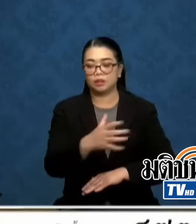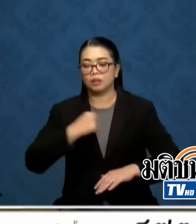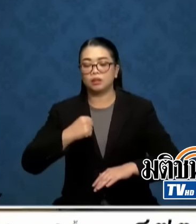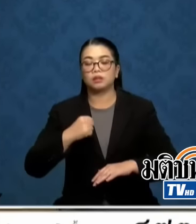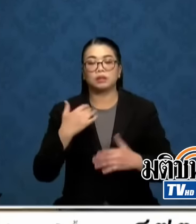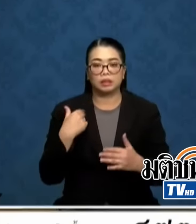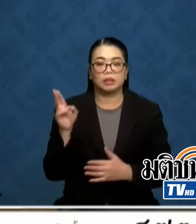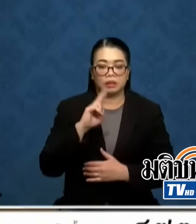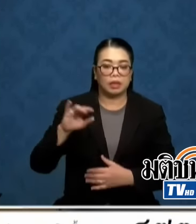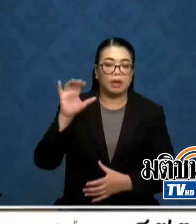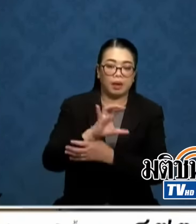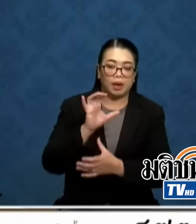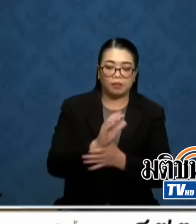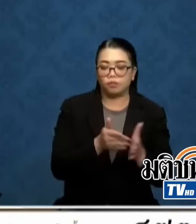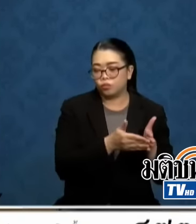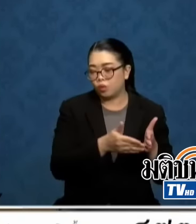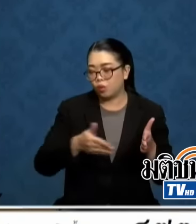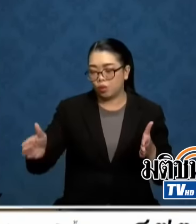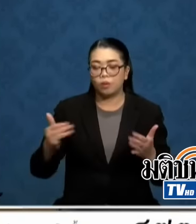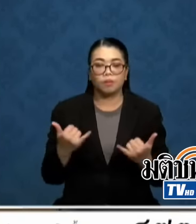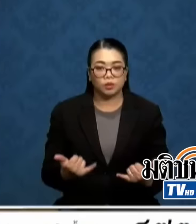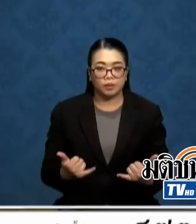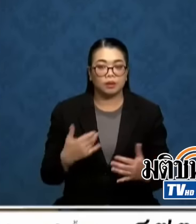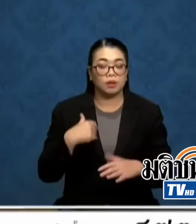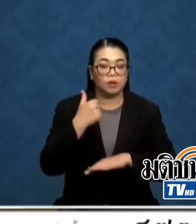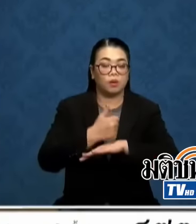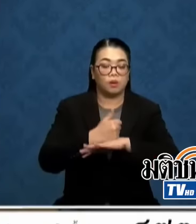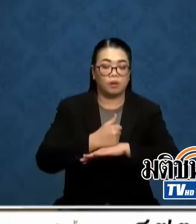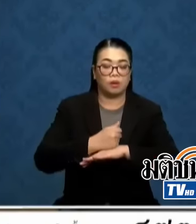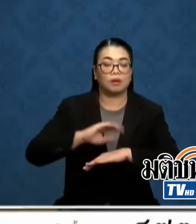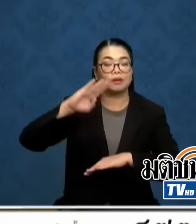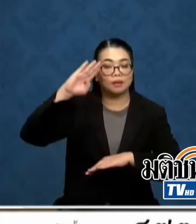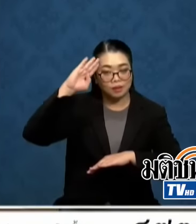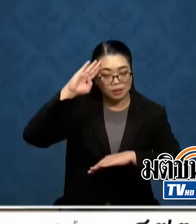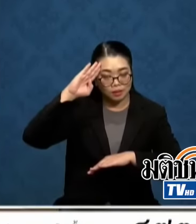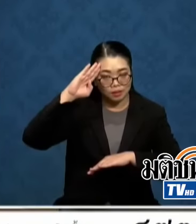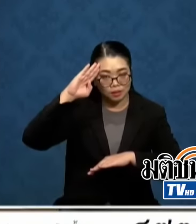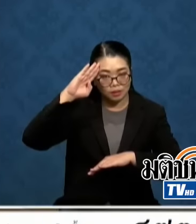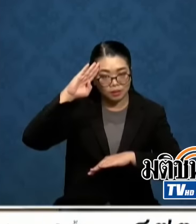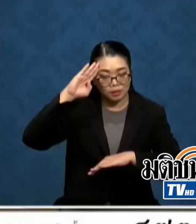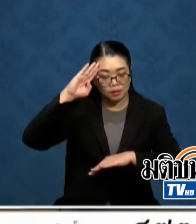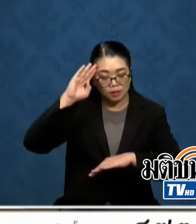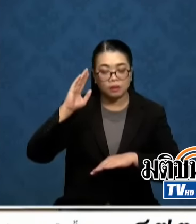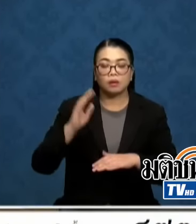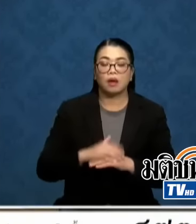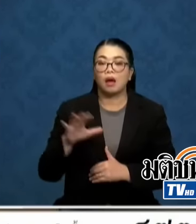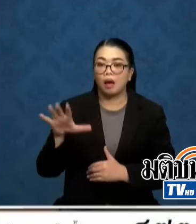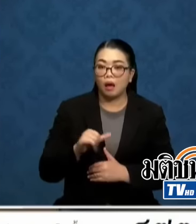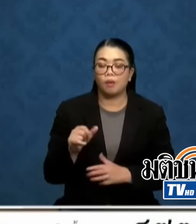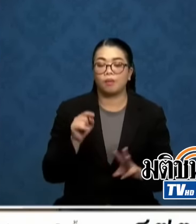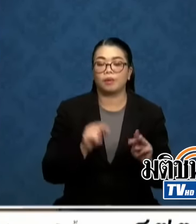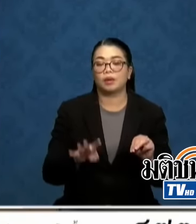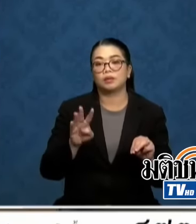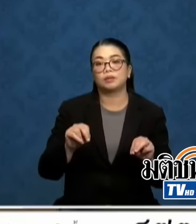คงมีผลใช้บังคับอยู่ทั้งในเวลาต่อมาหัวหน้ารักษาความสงบแห่งชาติยังอาศัยมาตรา